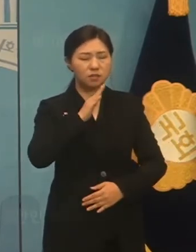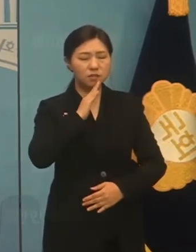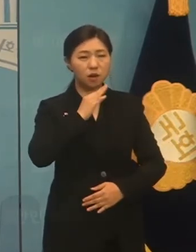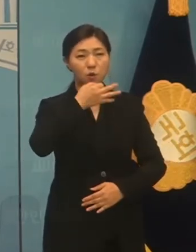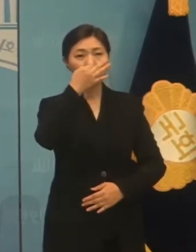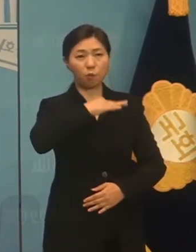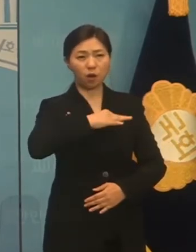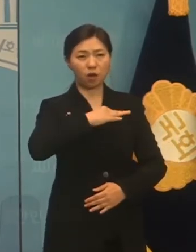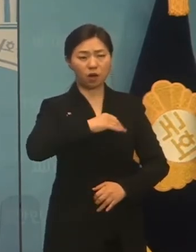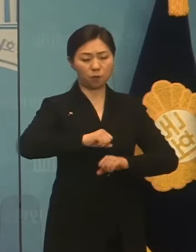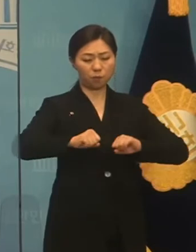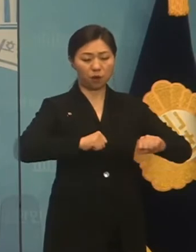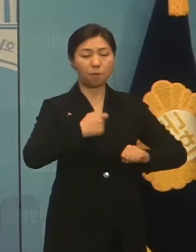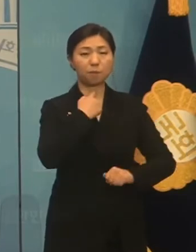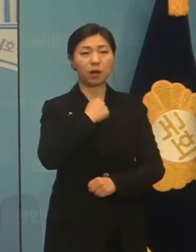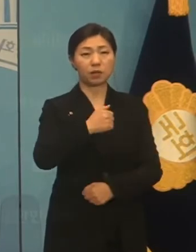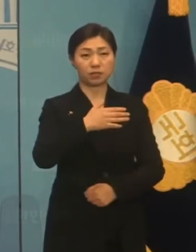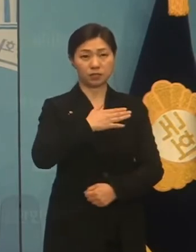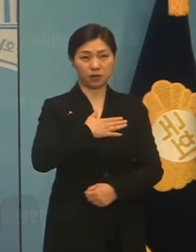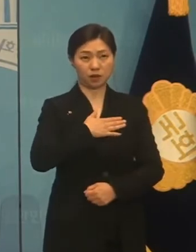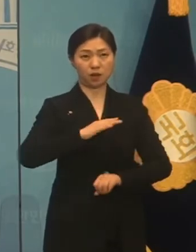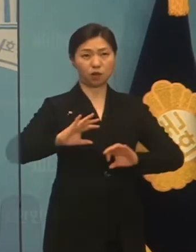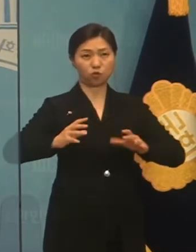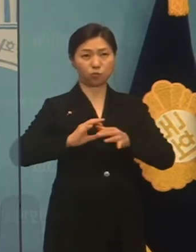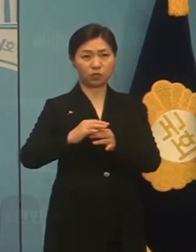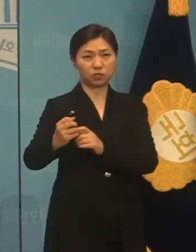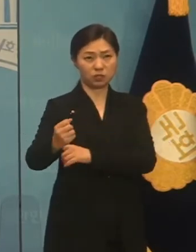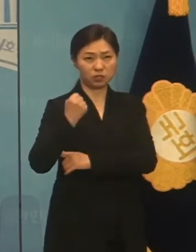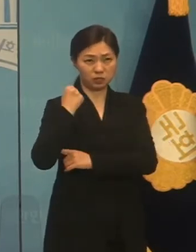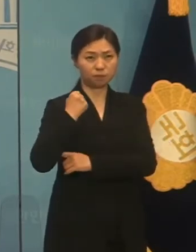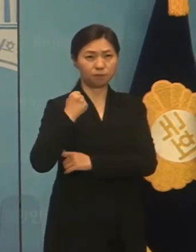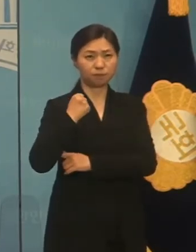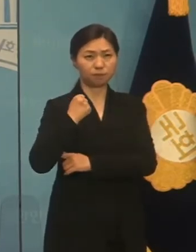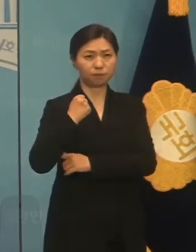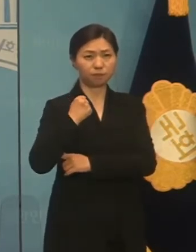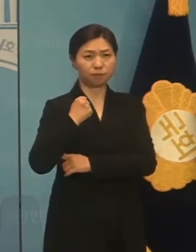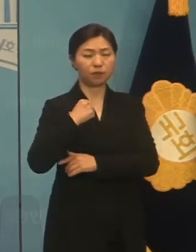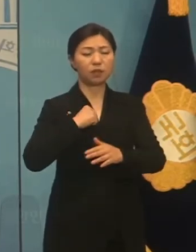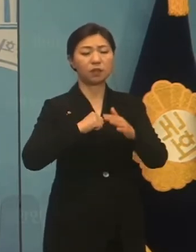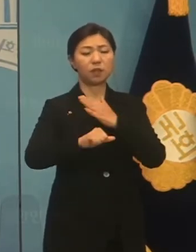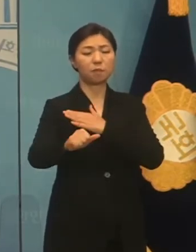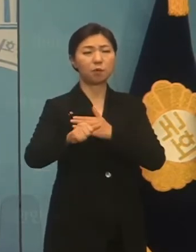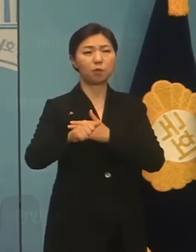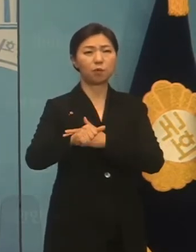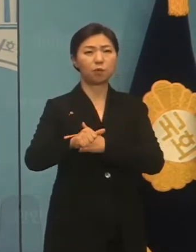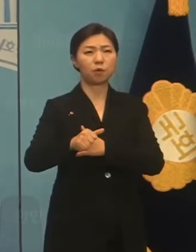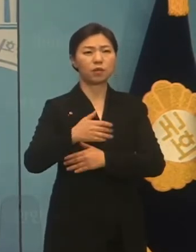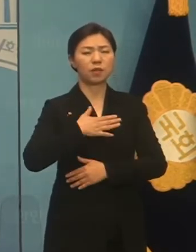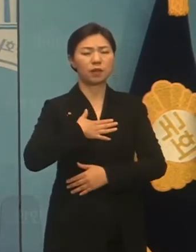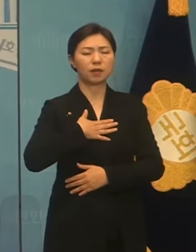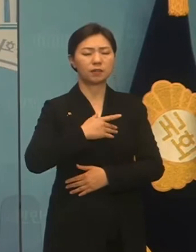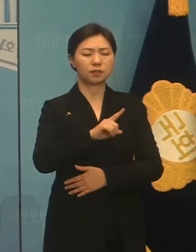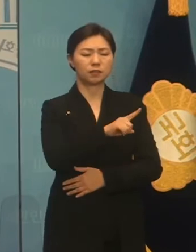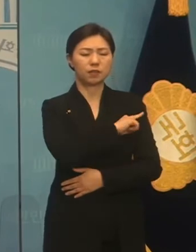제가 국민의힘 당대표의 가장 적임자라고 감히 자부합니다.